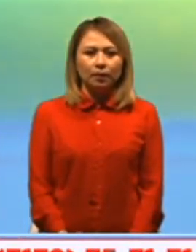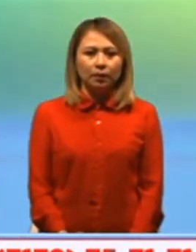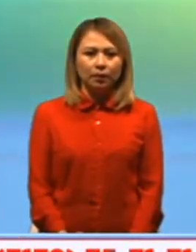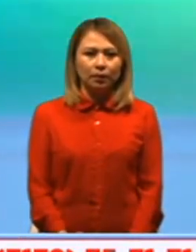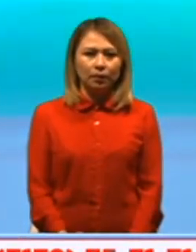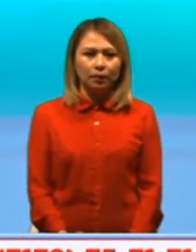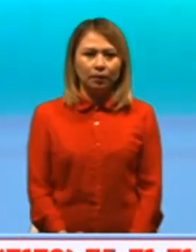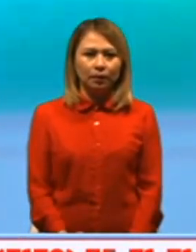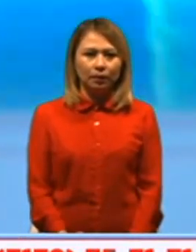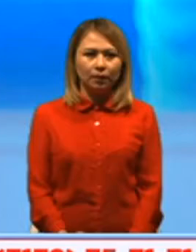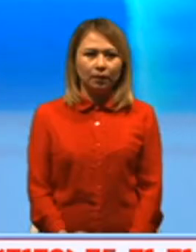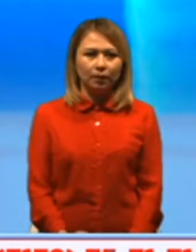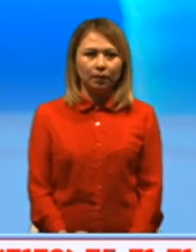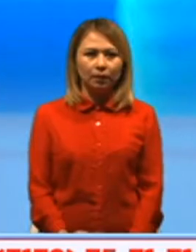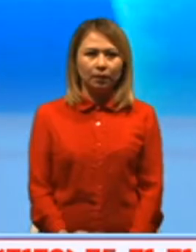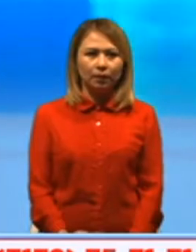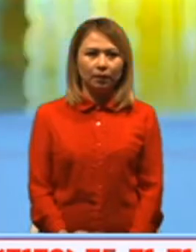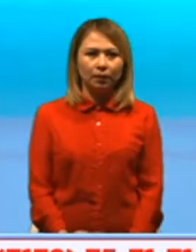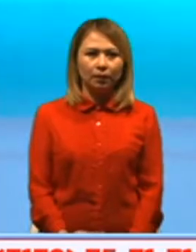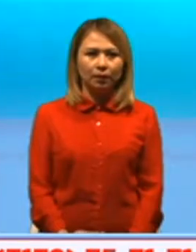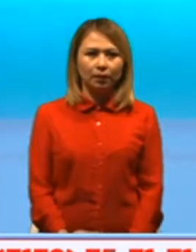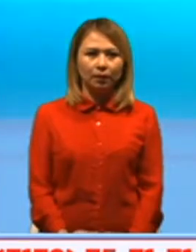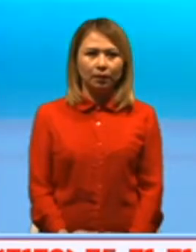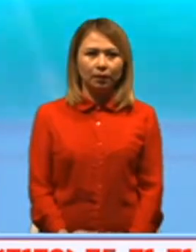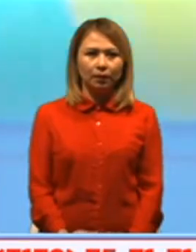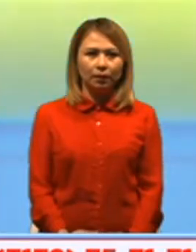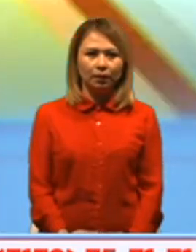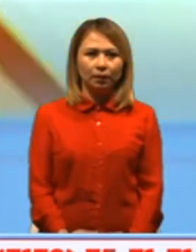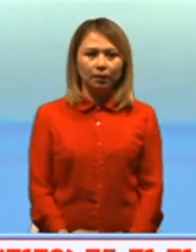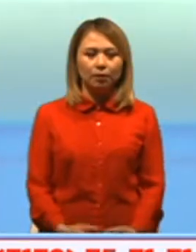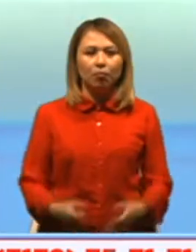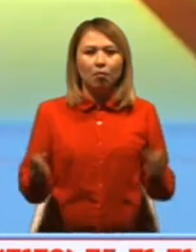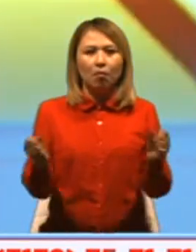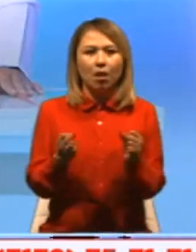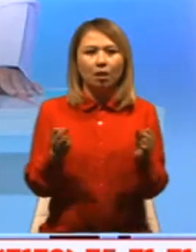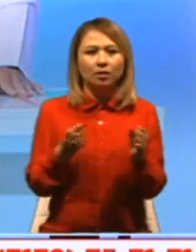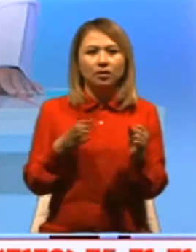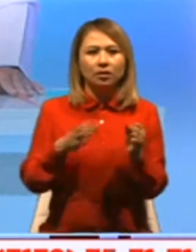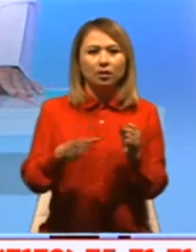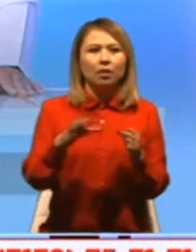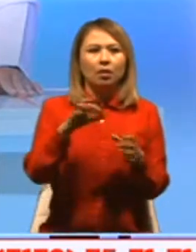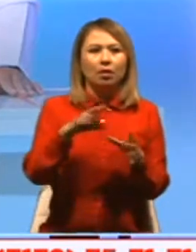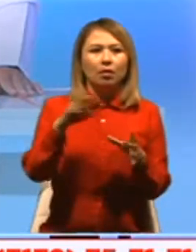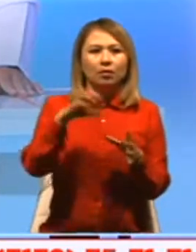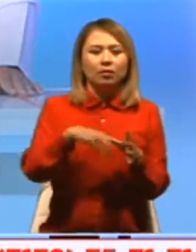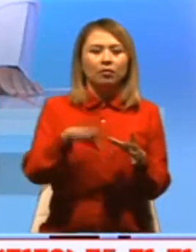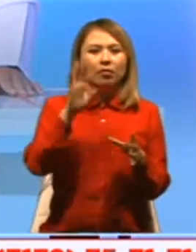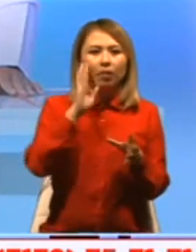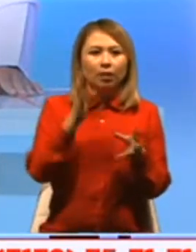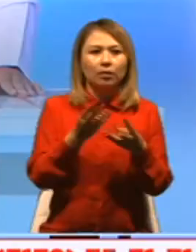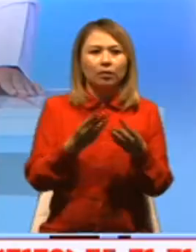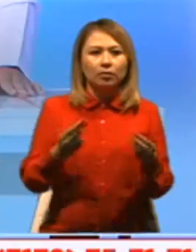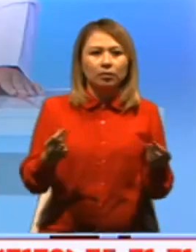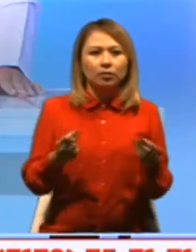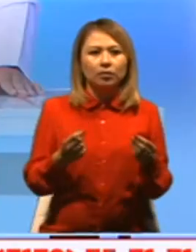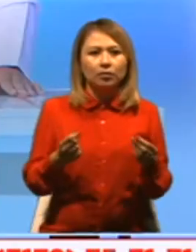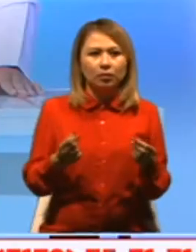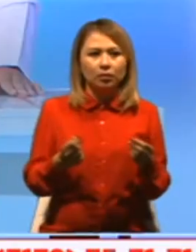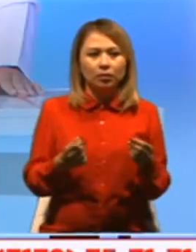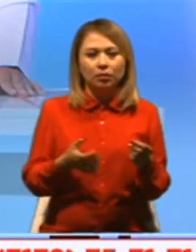Сәлеметсізге. Айттым ғой жаңа. Морозилькеге қойып, мұз батып, мұз қойып, соны ерітіп, сондағы ішем